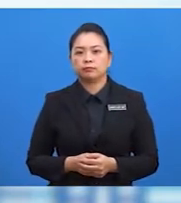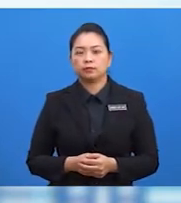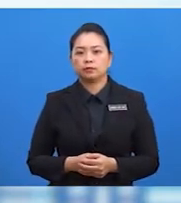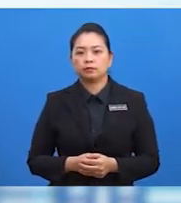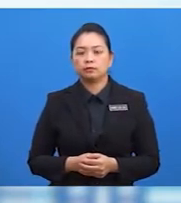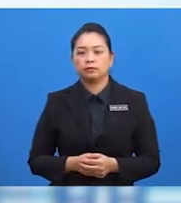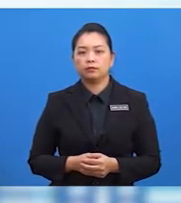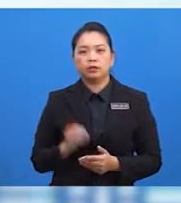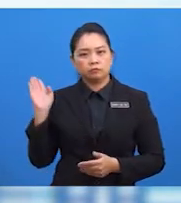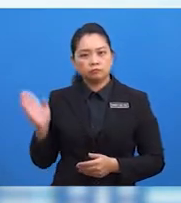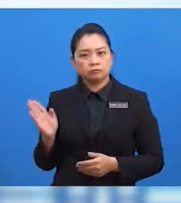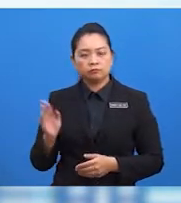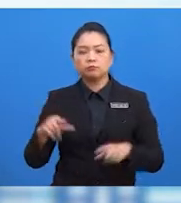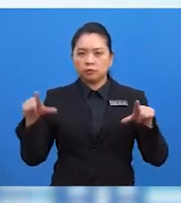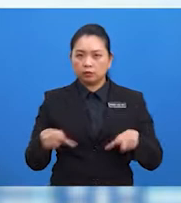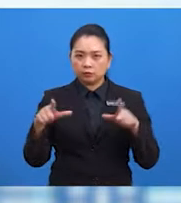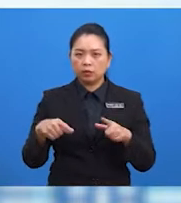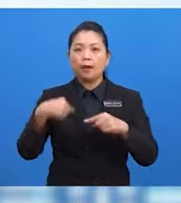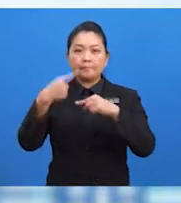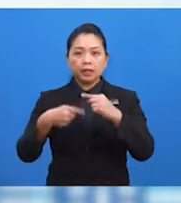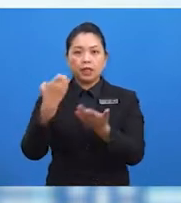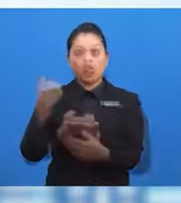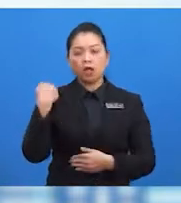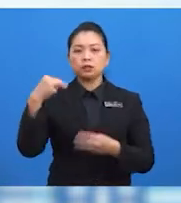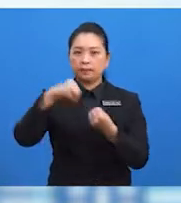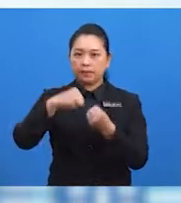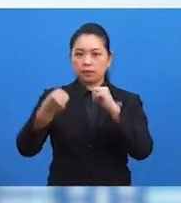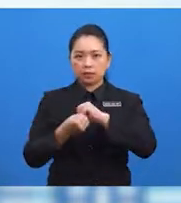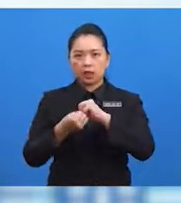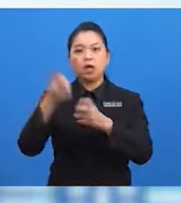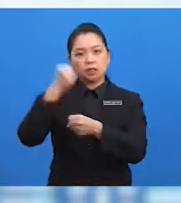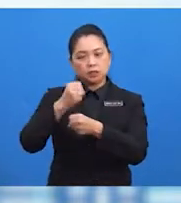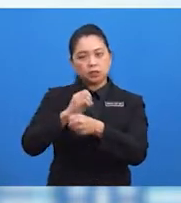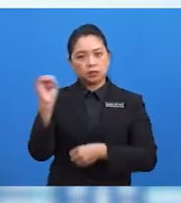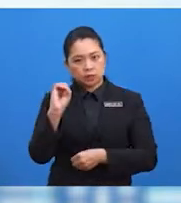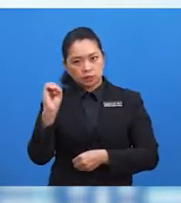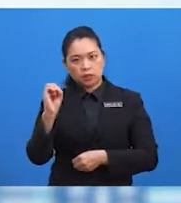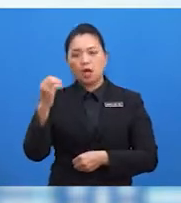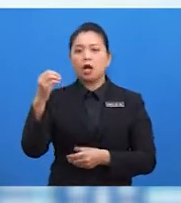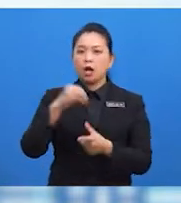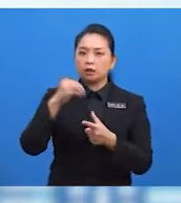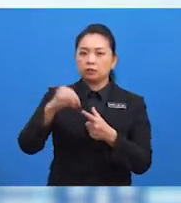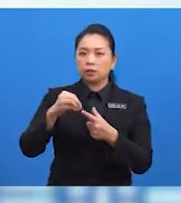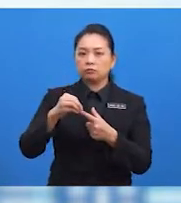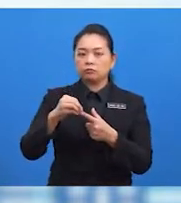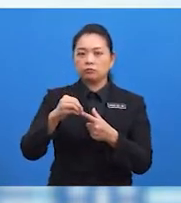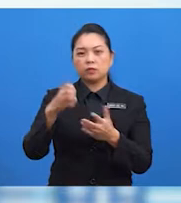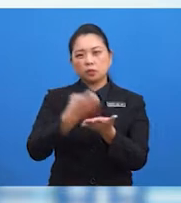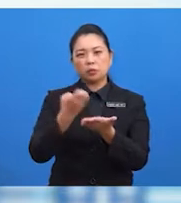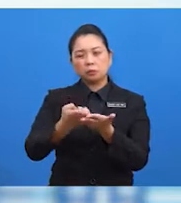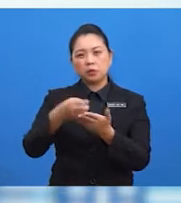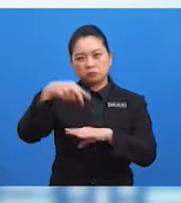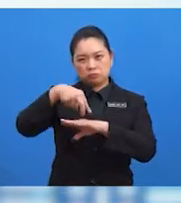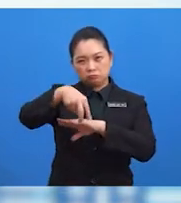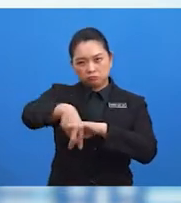Belanjawan ini dilaksanakan semasa ekonomi menghadapi masalah pengangguran atau kemelesetan ekonomi.